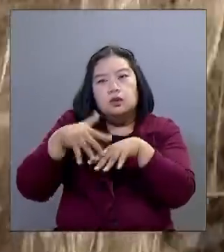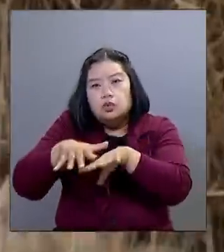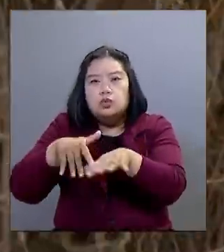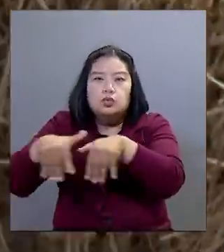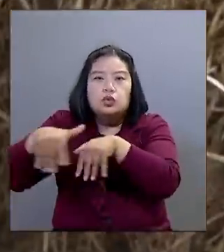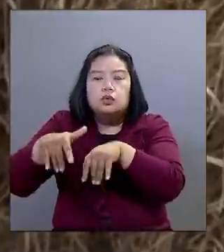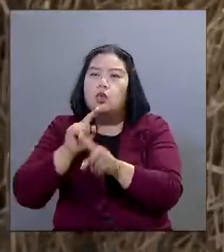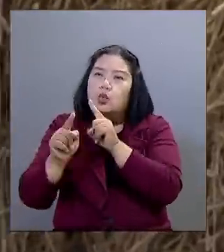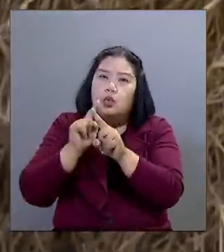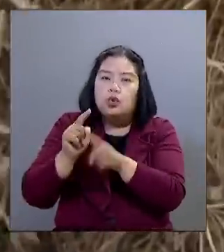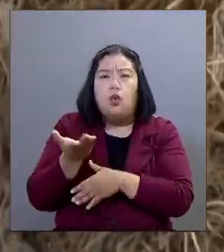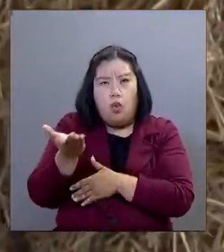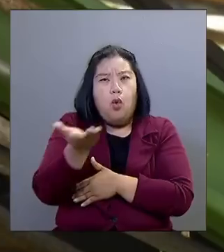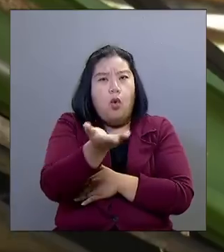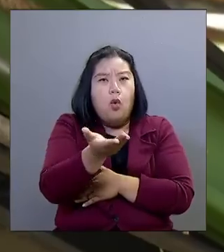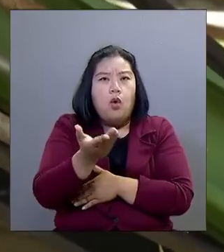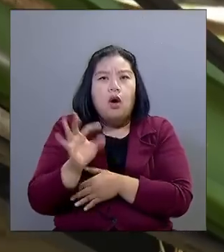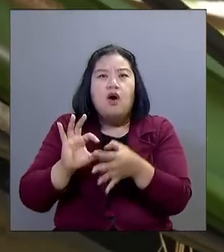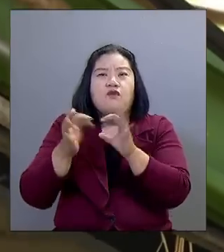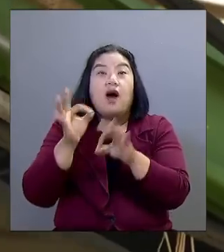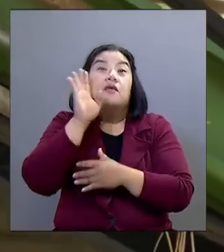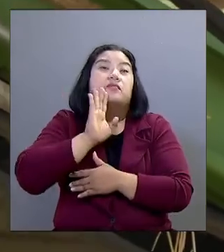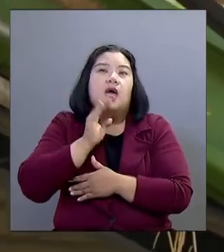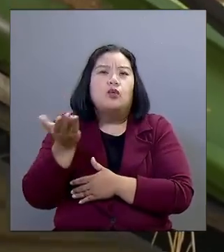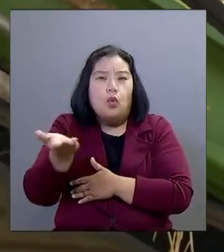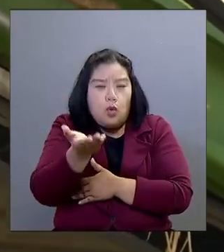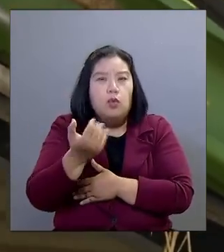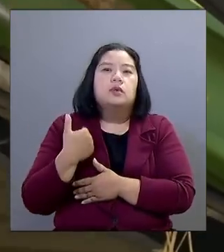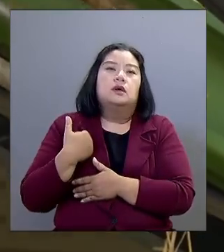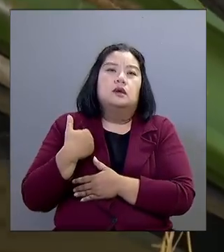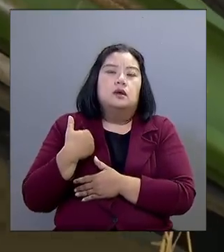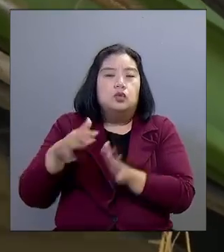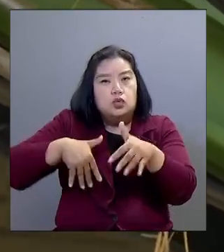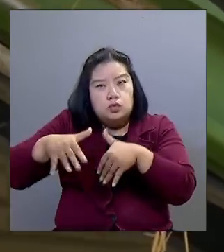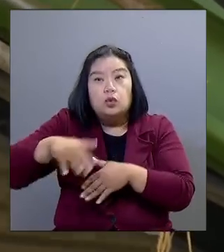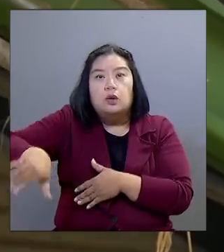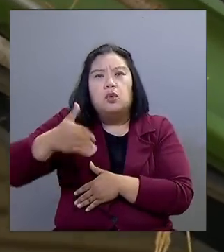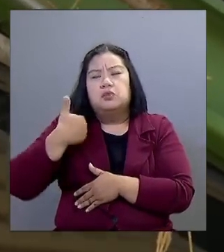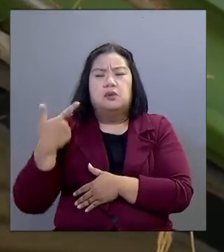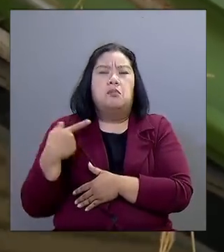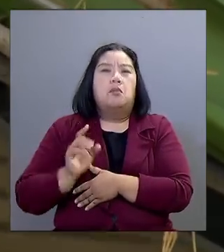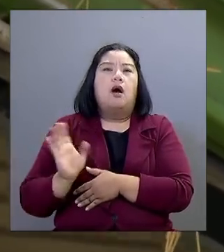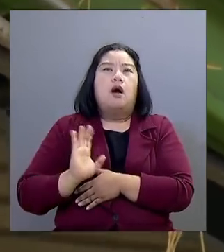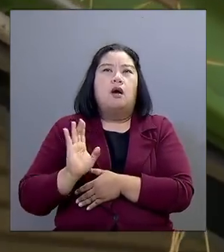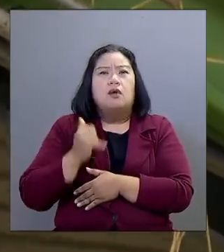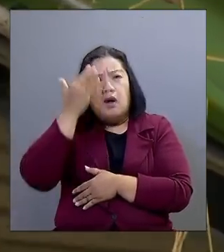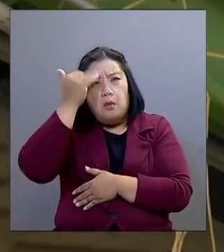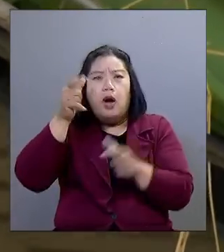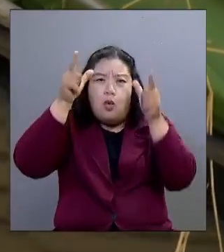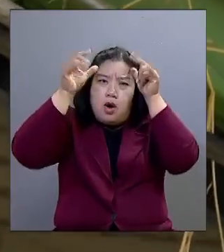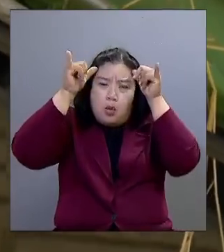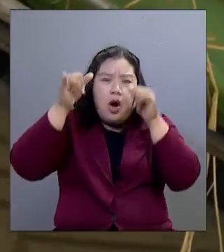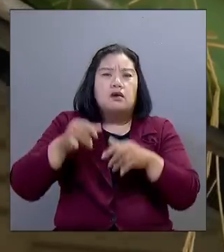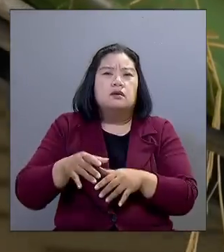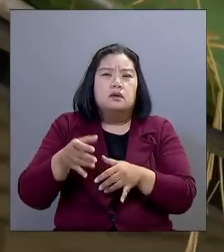เรื่องฟางตัวนี้แล้วก็ส่วนหนึ่งก็คือในชุมชนเราก็บางคนก็ไม่ใช้ประโยชน์ไม่มีวัวไม่มีควายก็ทิ้งละ